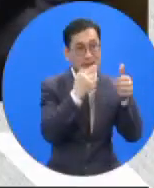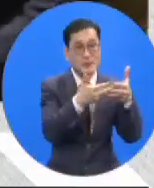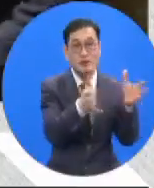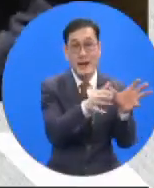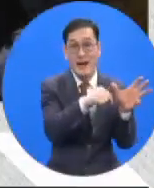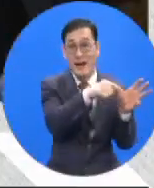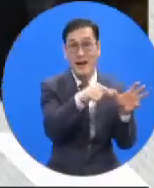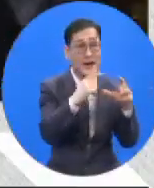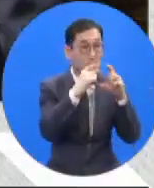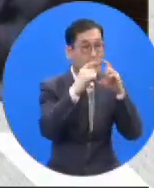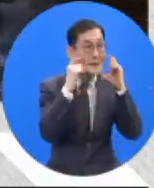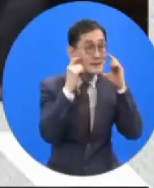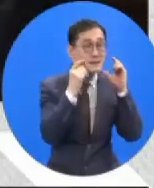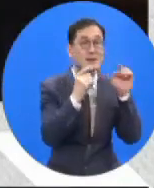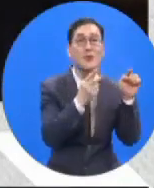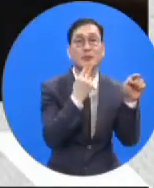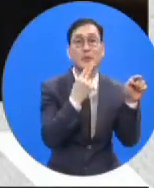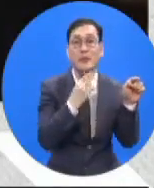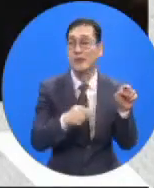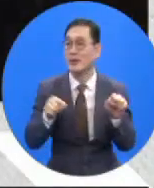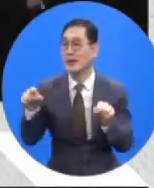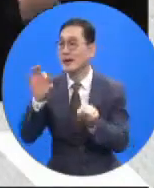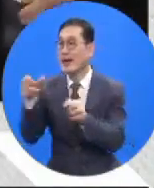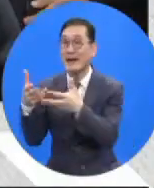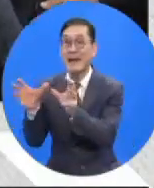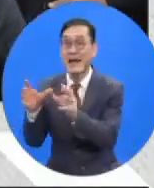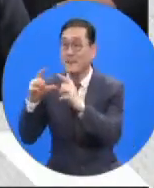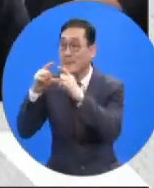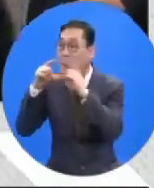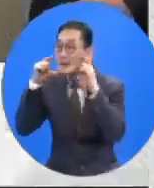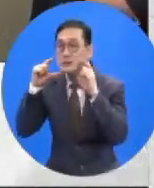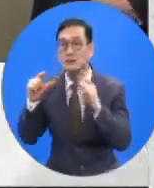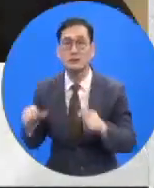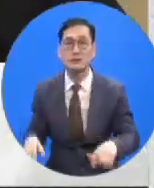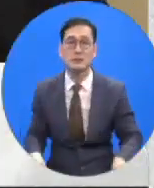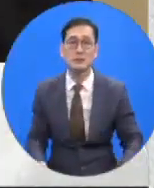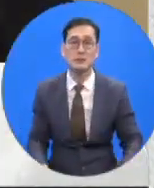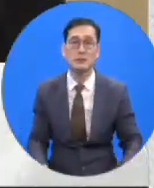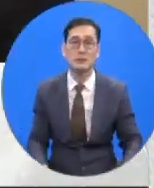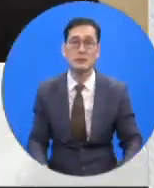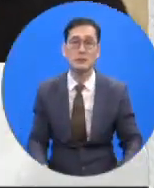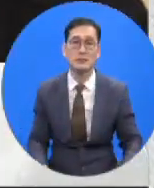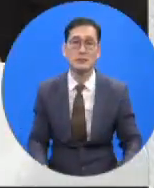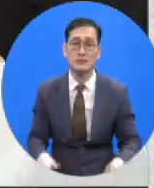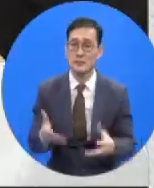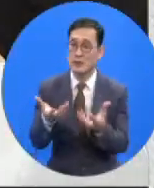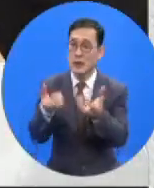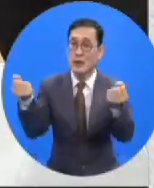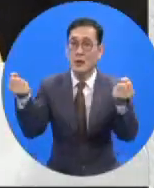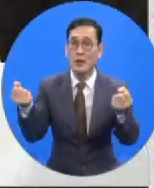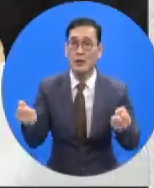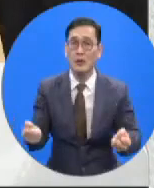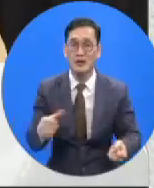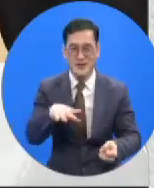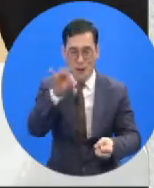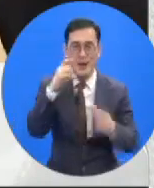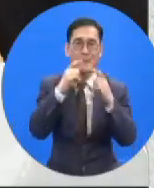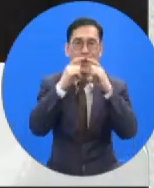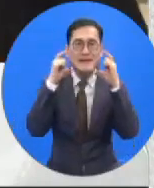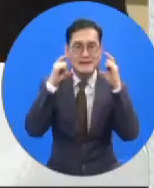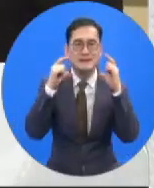쓰고 인터뷰를 하고 있습니다 이것이 우리 사회를 이렇게 만드는데요 예 왜 그렇게 됐냐 며 초기에 마스크 통제를 못했기